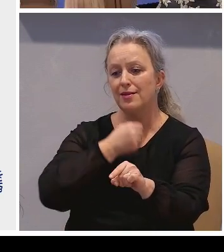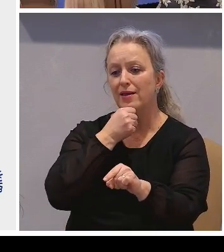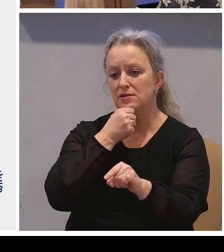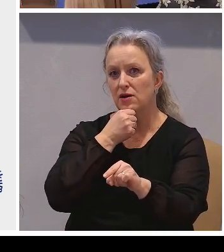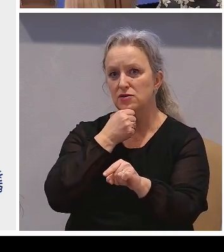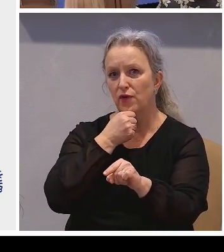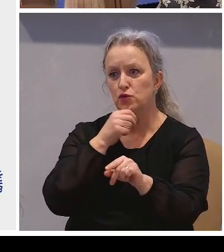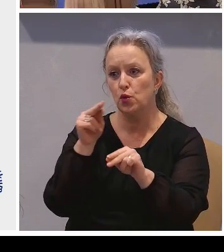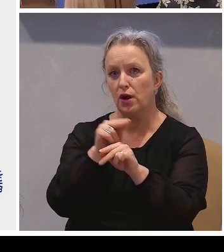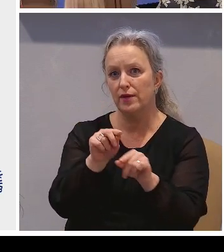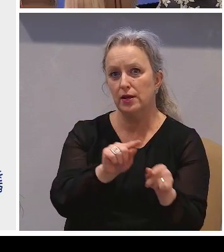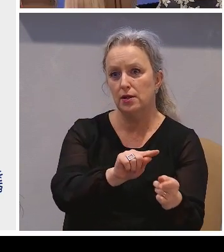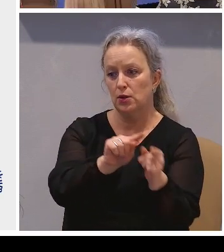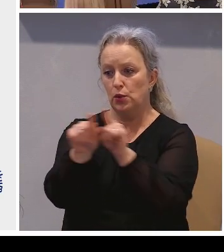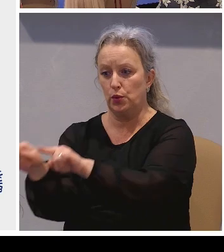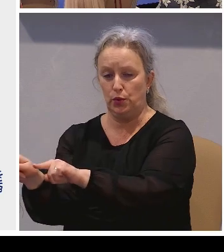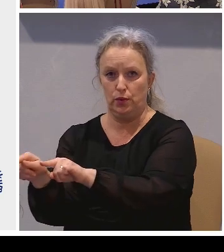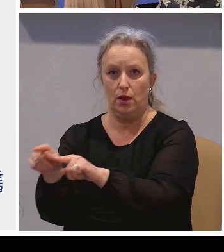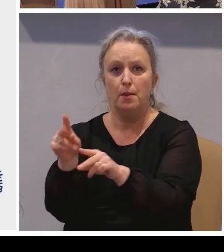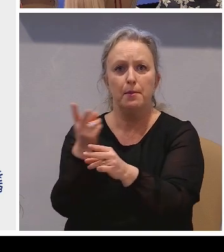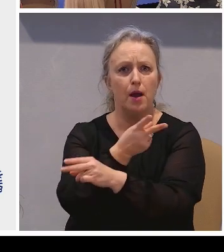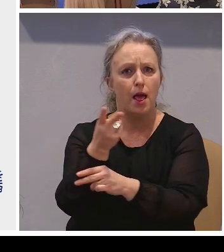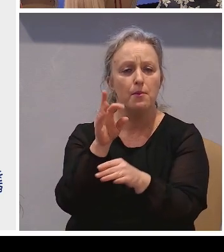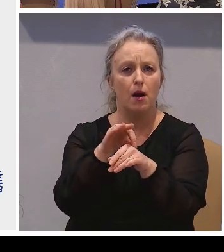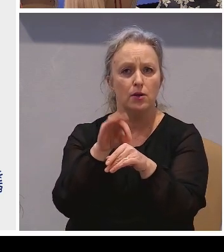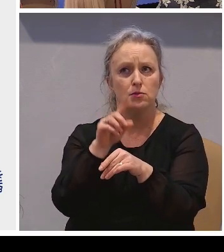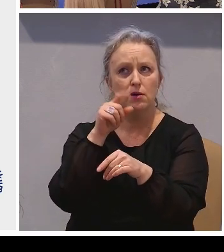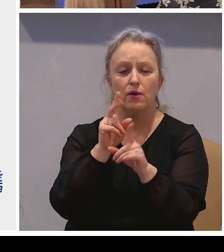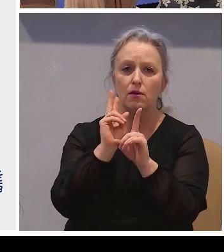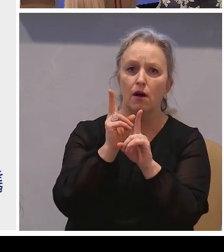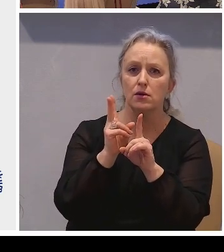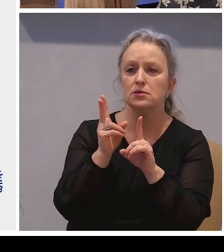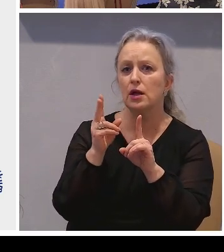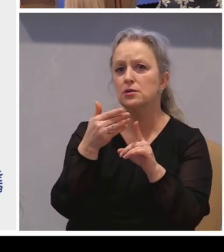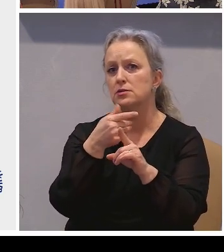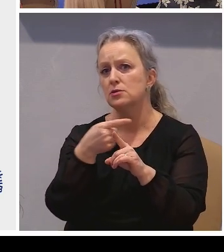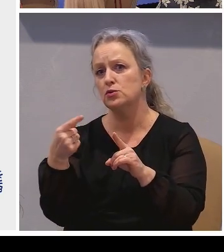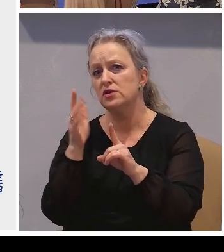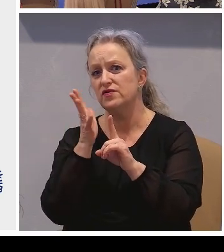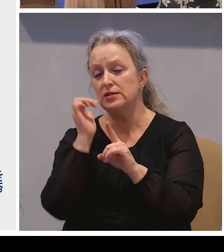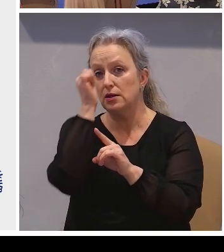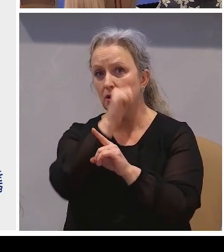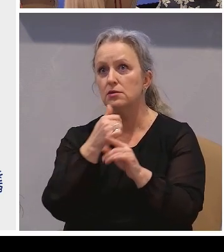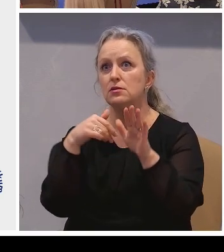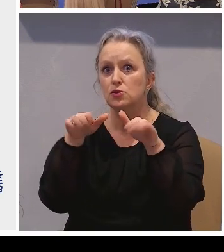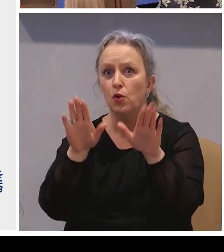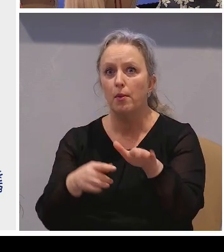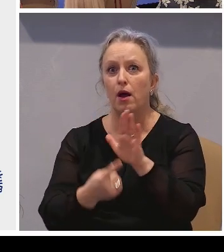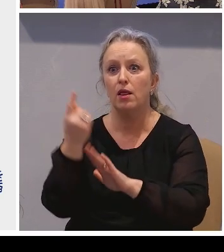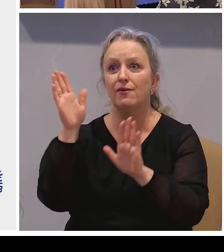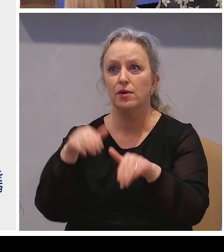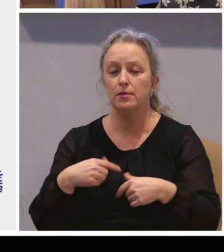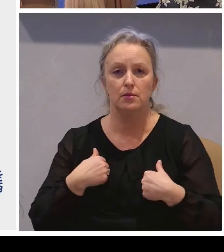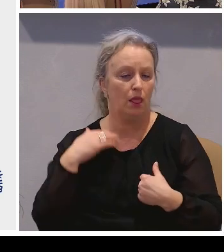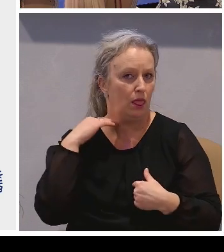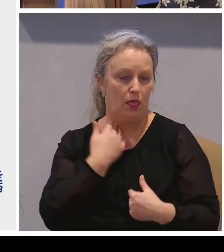viime. early. Ja see võiks hakata mõlema haiguse They puhul start kuskil planning for the 12. kuni transition 15. early eluaastal juba for peale. both Ma olin täitsa diseases, üllatunud, kui ma seda SMA and lugesin